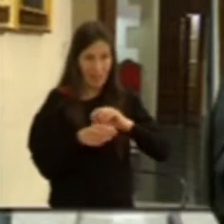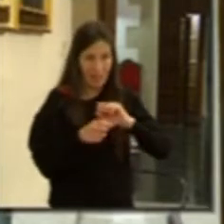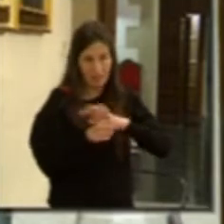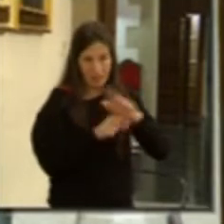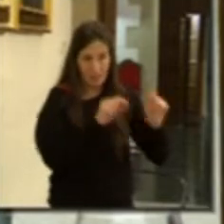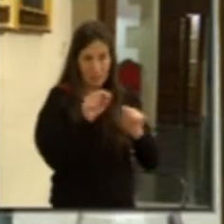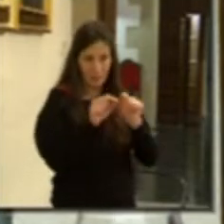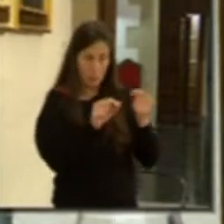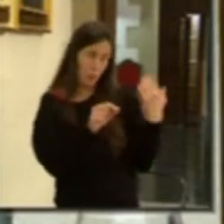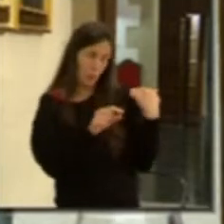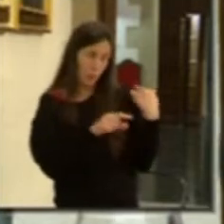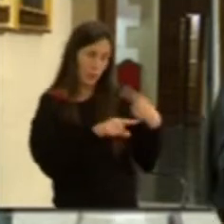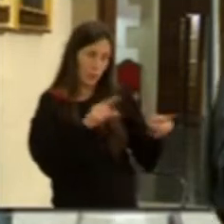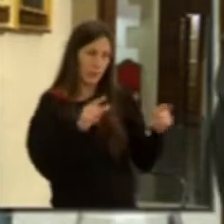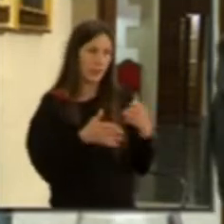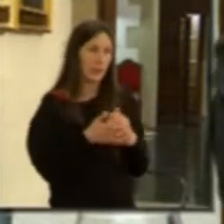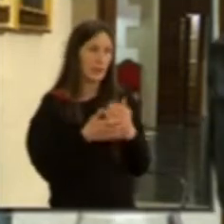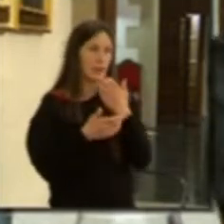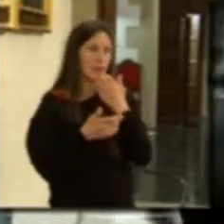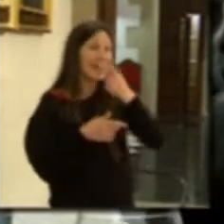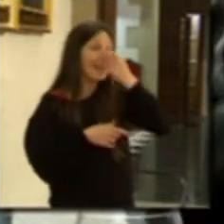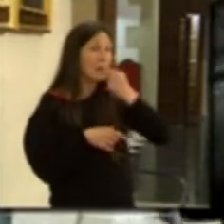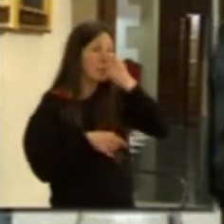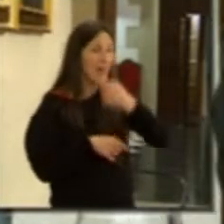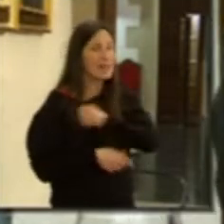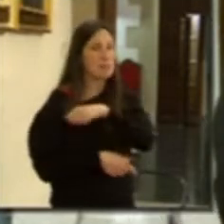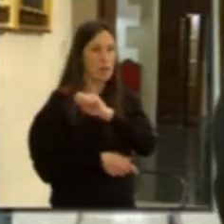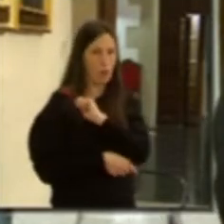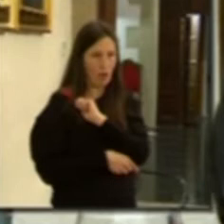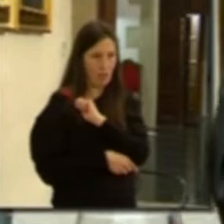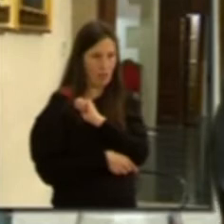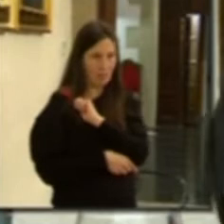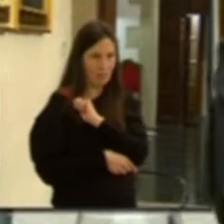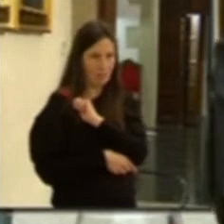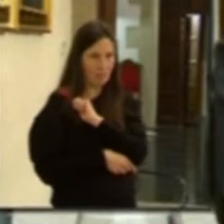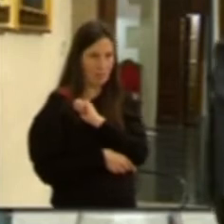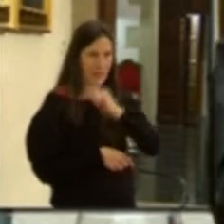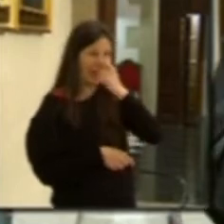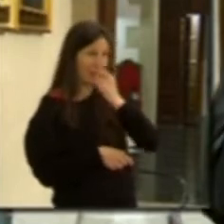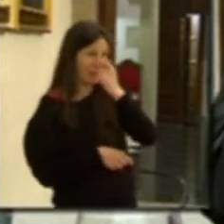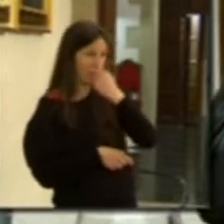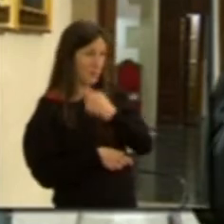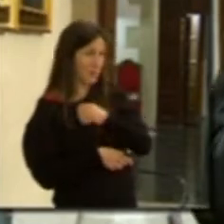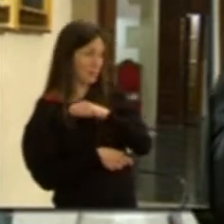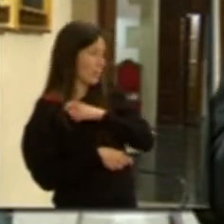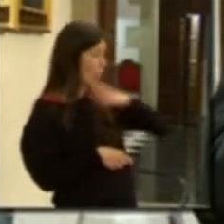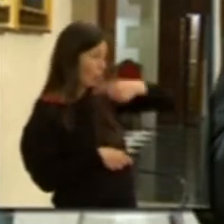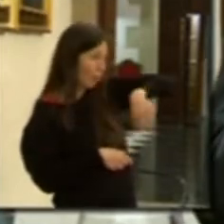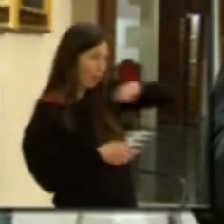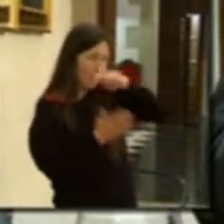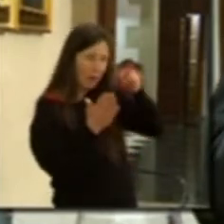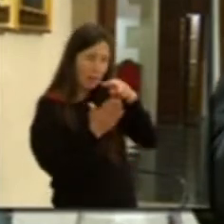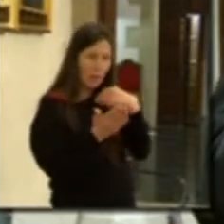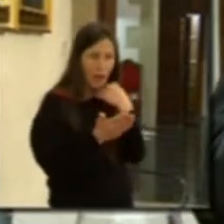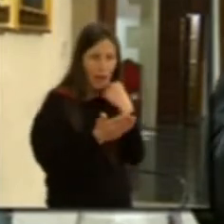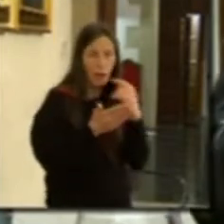tipus de la gestió que se'n va fer. La grip espanyola, un incís, grip espanyola, no sé si heu llegit potser perquè se n'ha